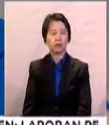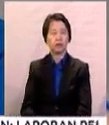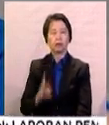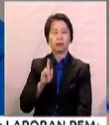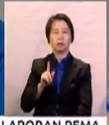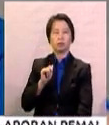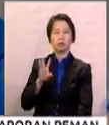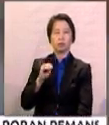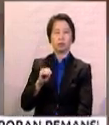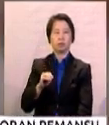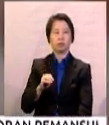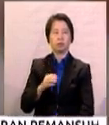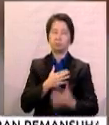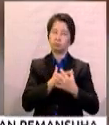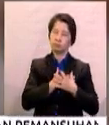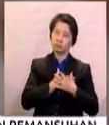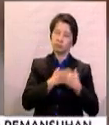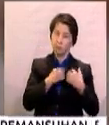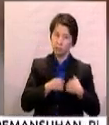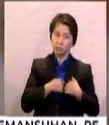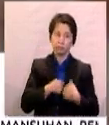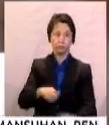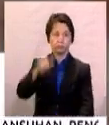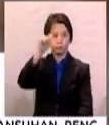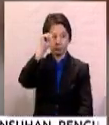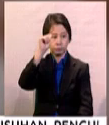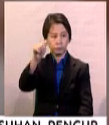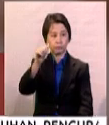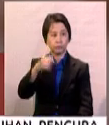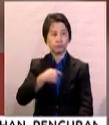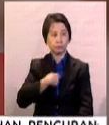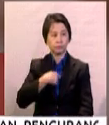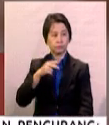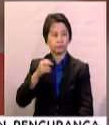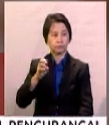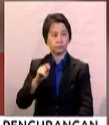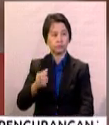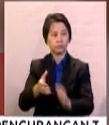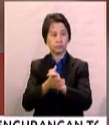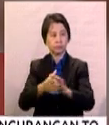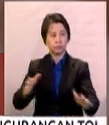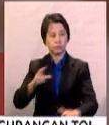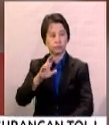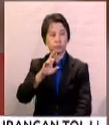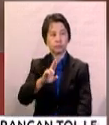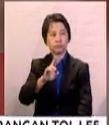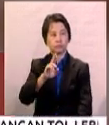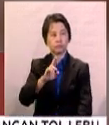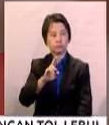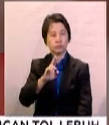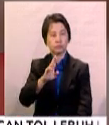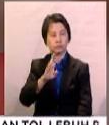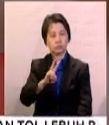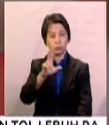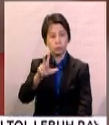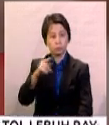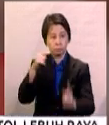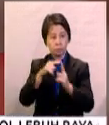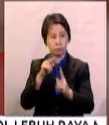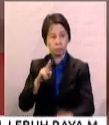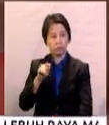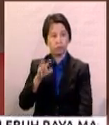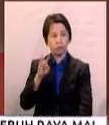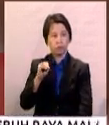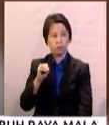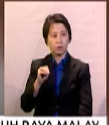RTM, sentiasa di hati. Assalamualaikum, saya Syarifah Syahura. Selamat ulang tahun yang ke-73 kepada RTM.